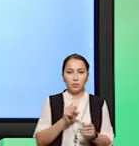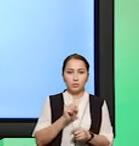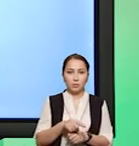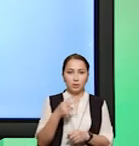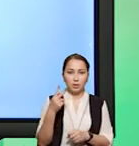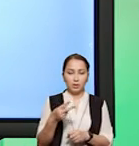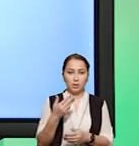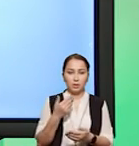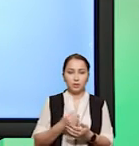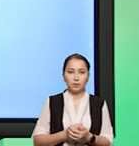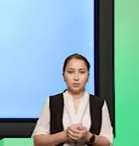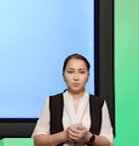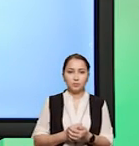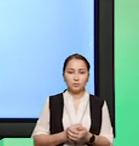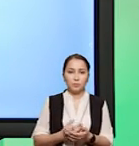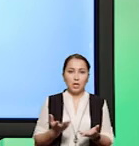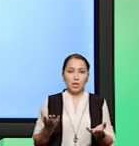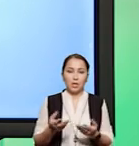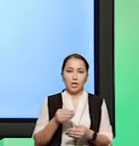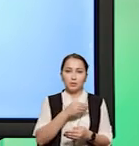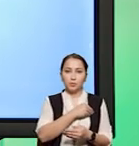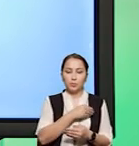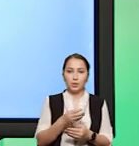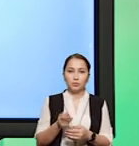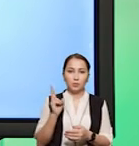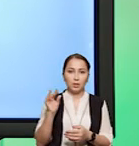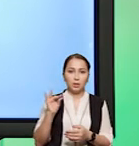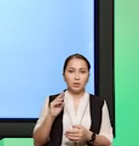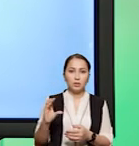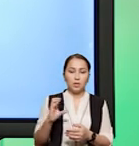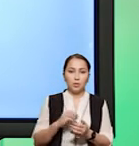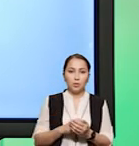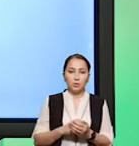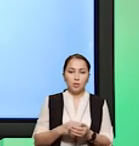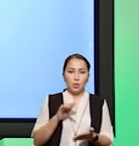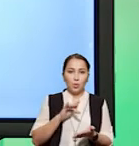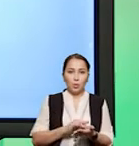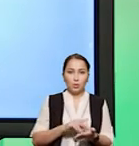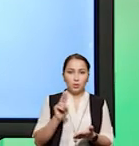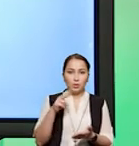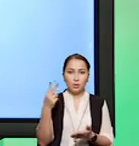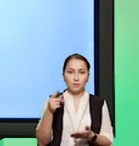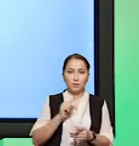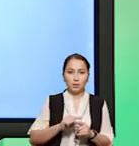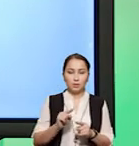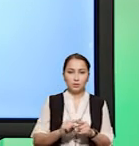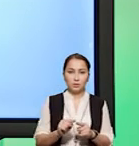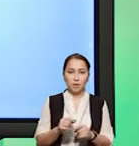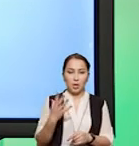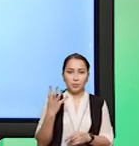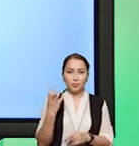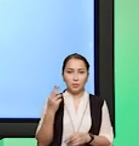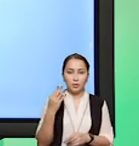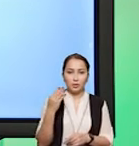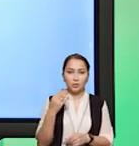6-mashqning 2-masalasi. Qanday temperaturada kislorod molekulasining o'rtacha kvadratik tezligi